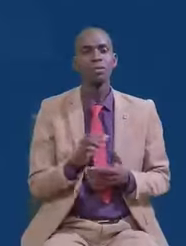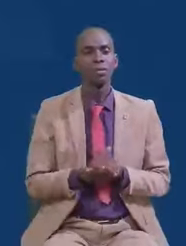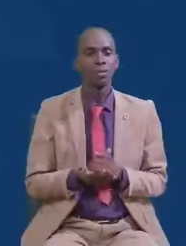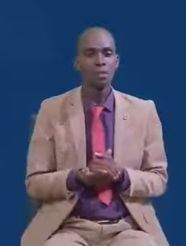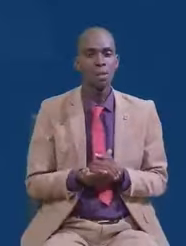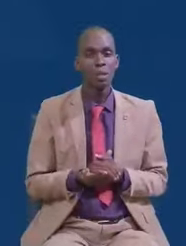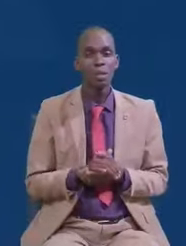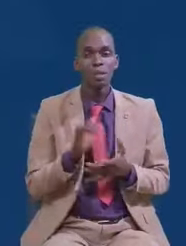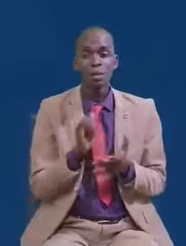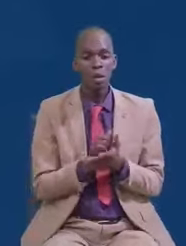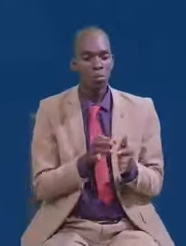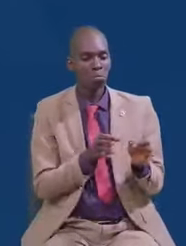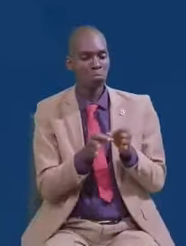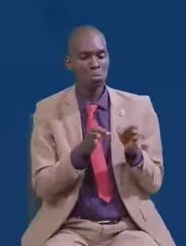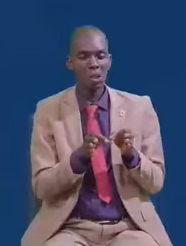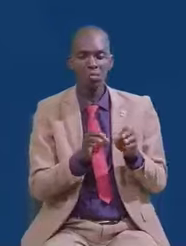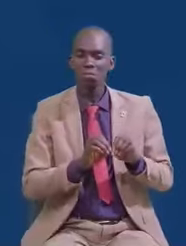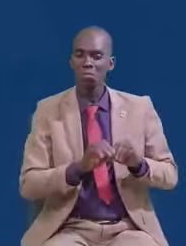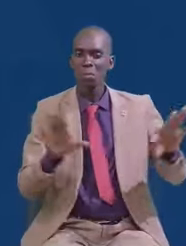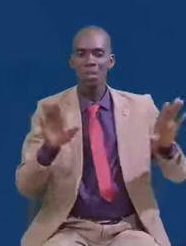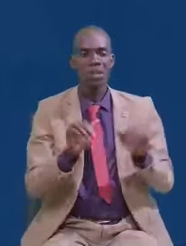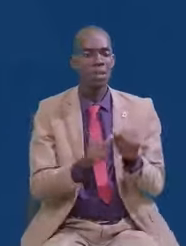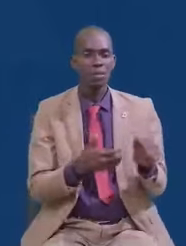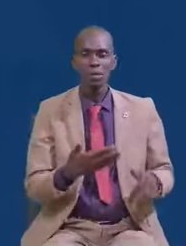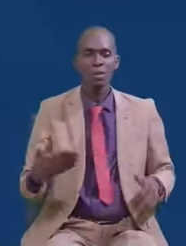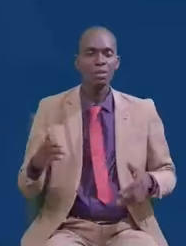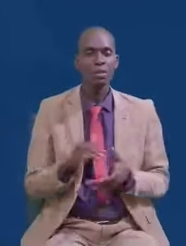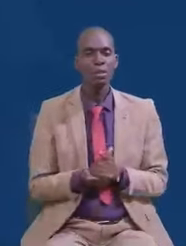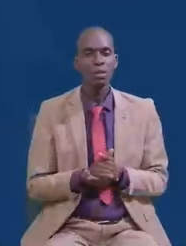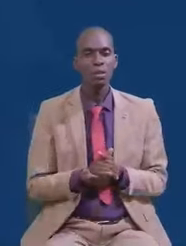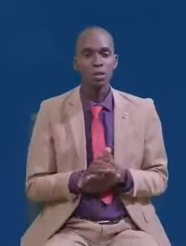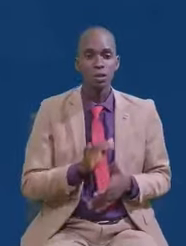Cela explique tout. Vos transgressions,